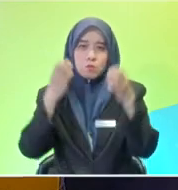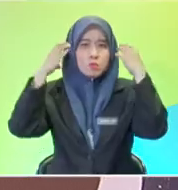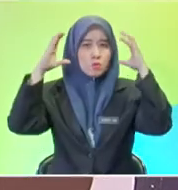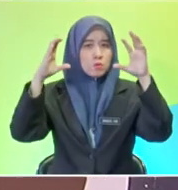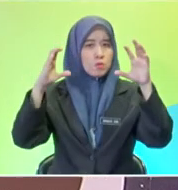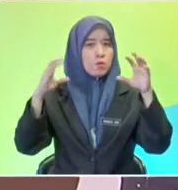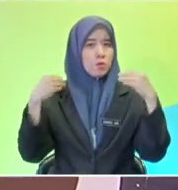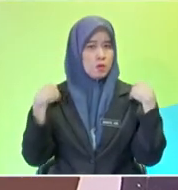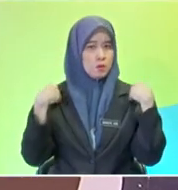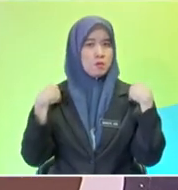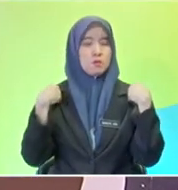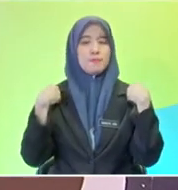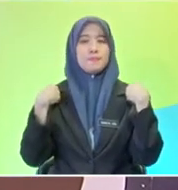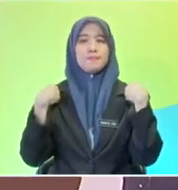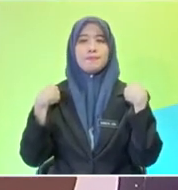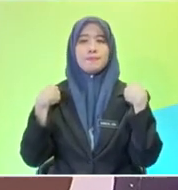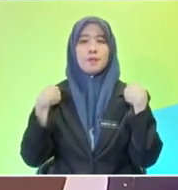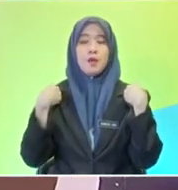Batu pun ada.